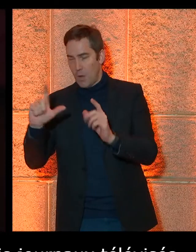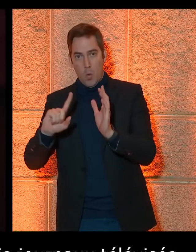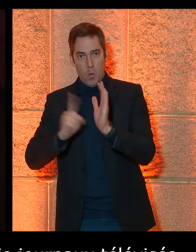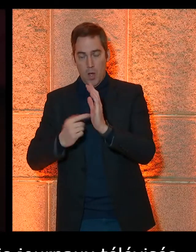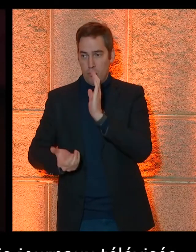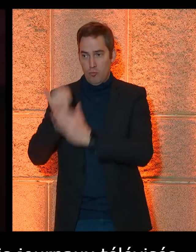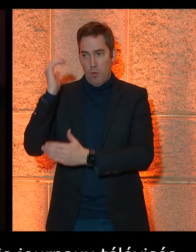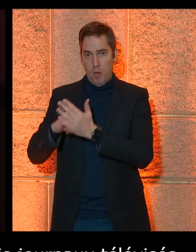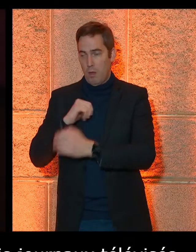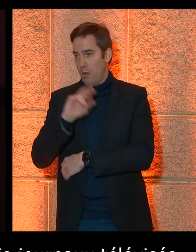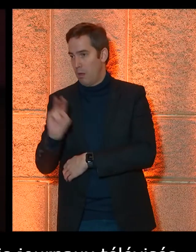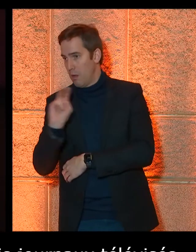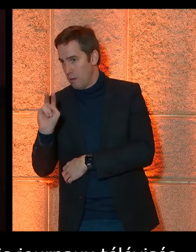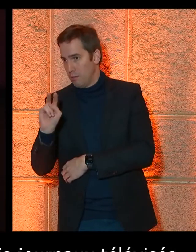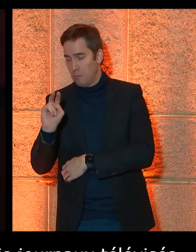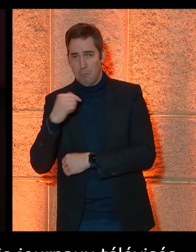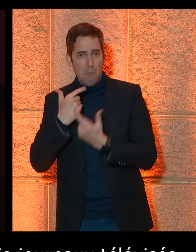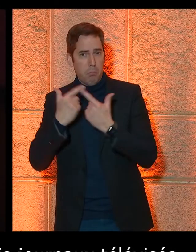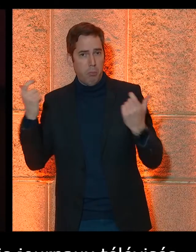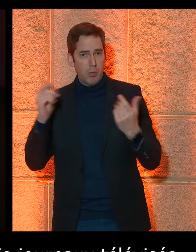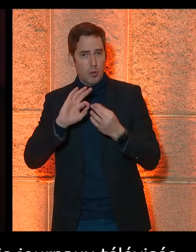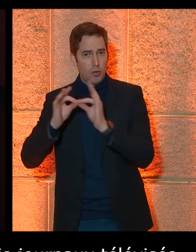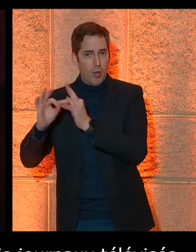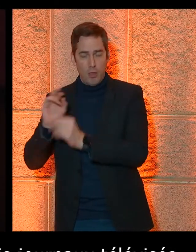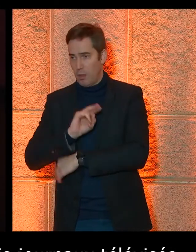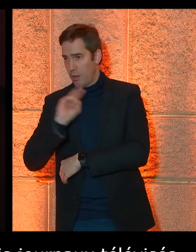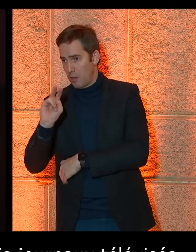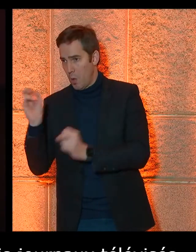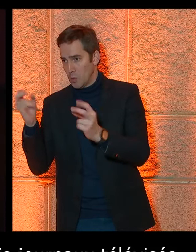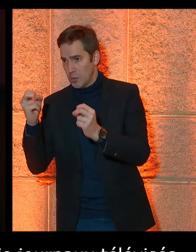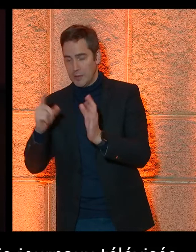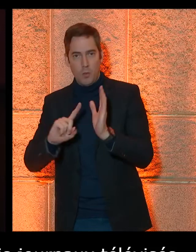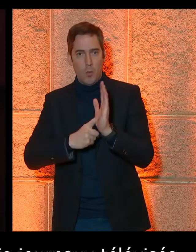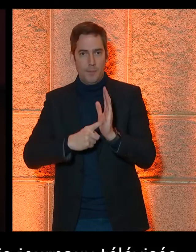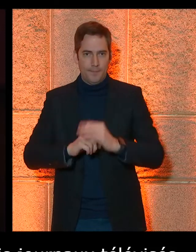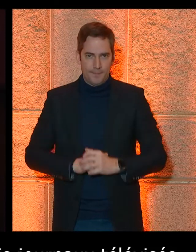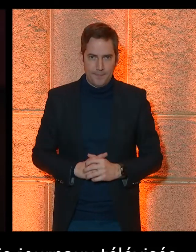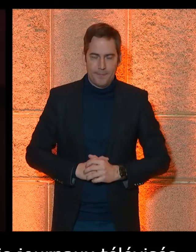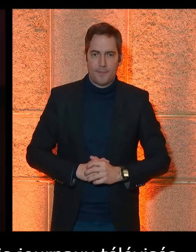une offre qui est disponible sur l'une ou l'autre de ces chaînes.